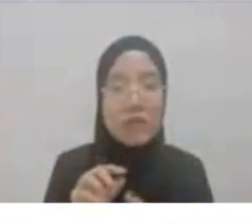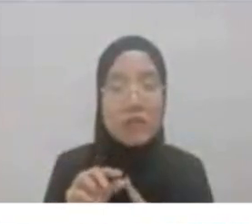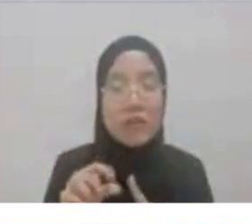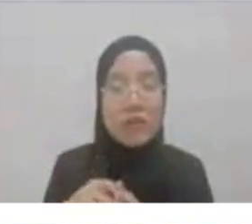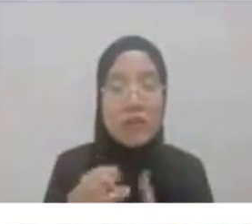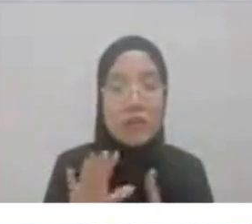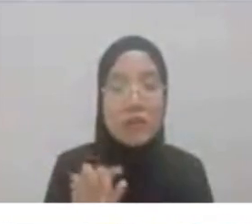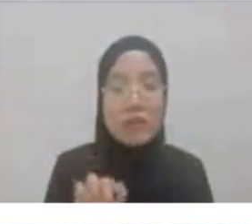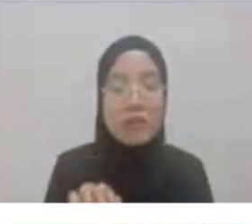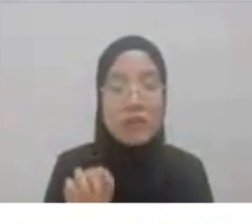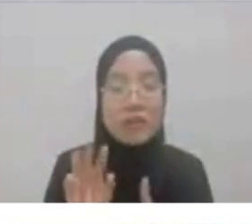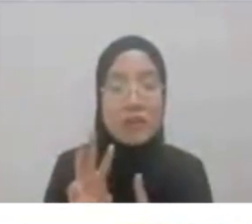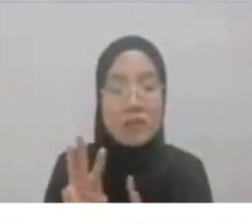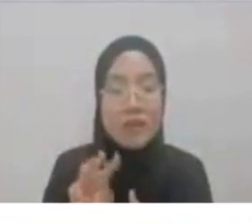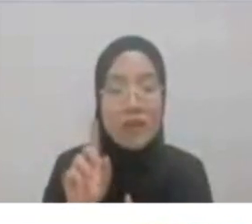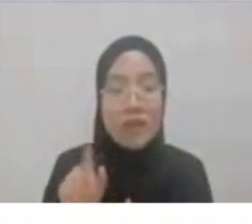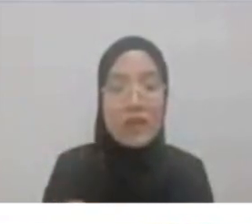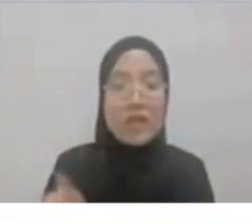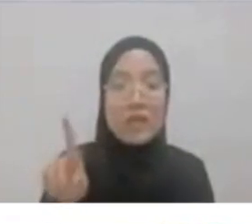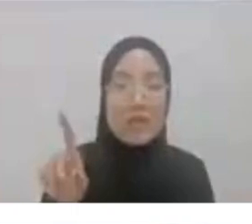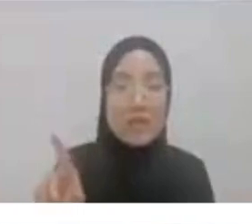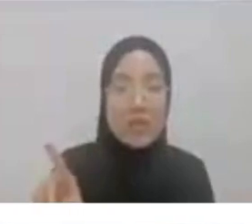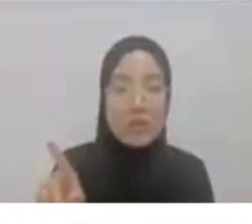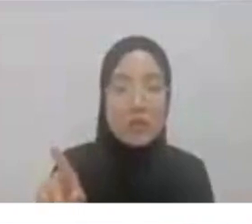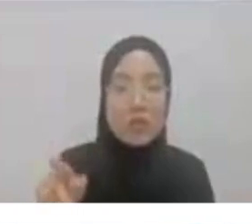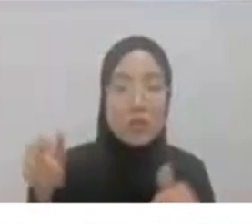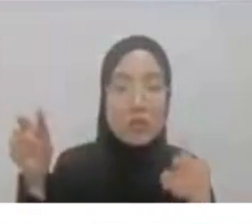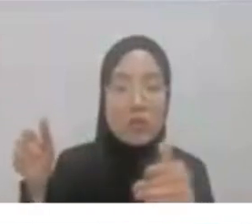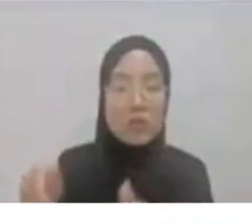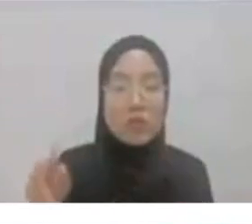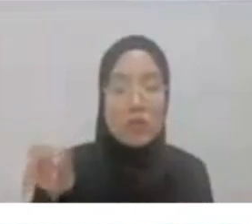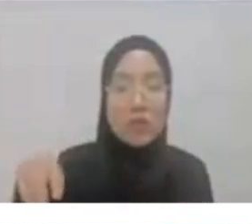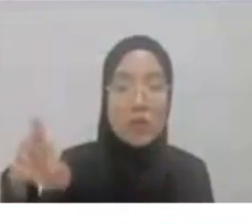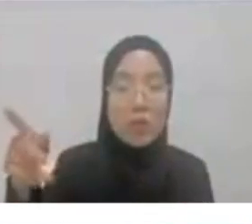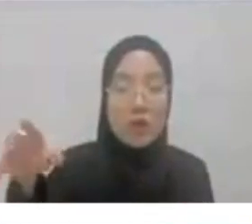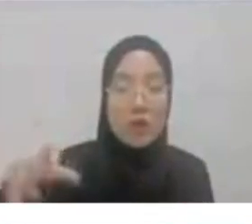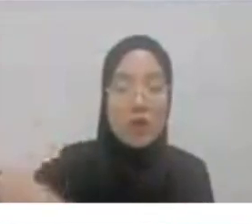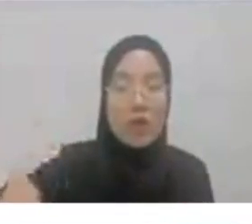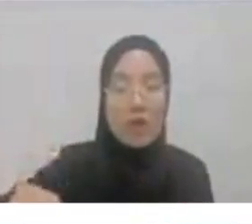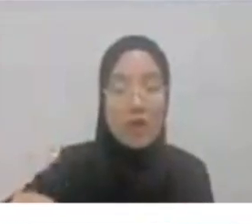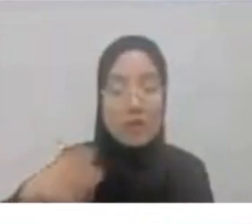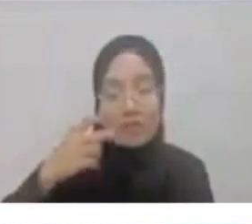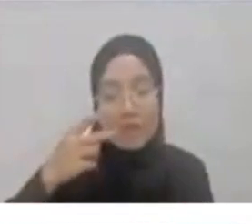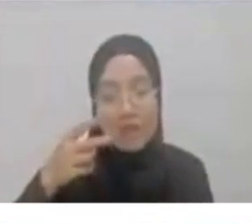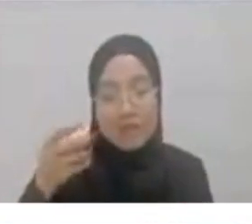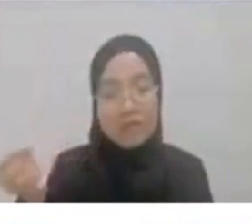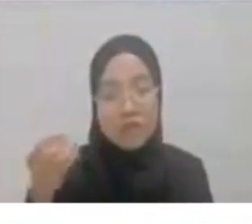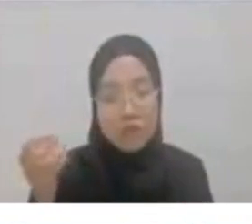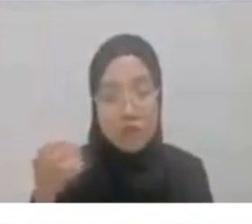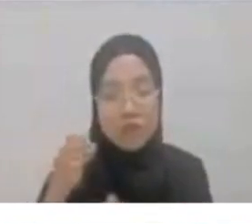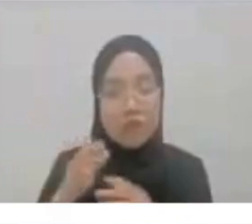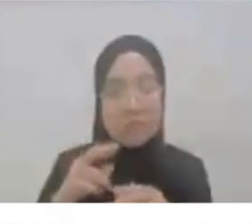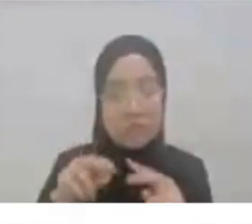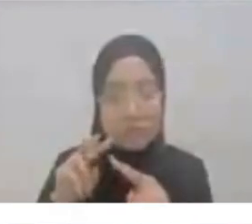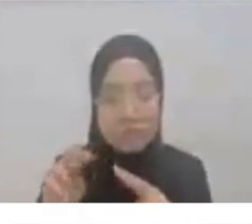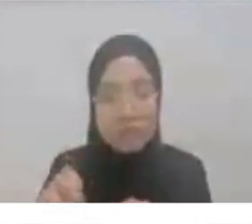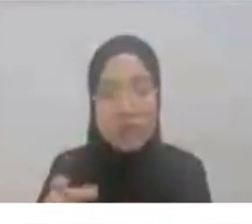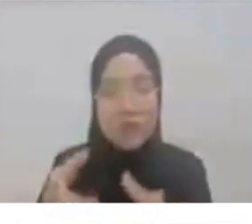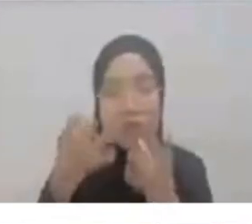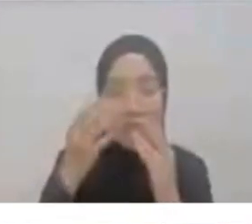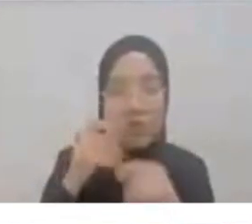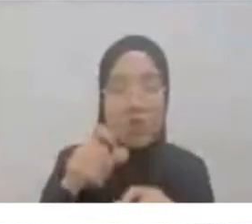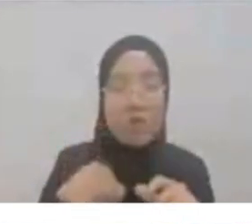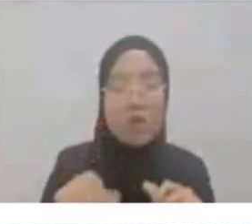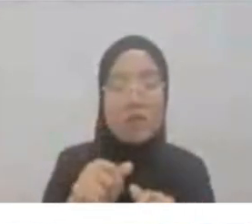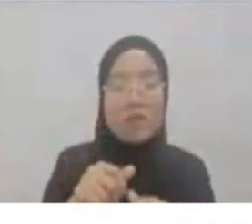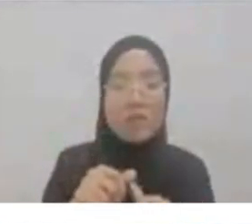yang menyebutkan terdapat satu pemilih khusus dari luar daerah bahwa setelah mahkah mencermati jawaban termohon menurut pemahaman salah seorang petugas KPPS